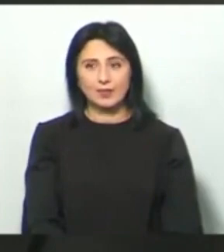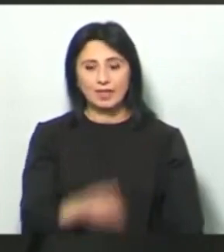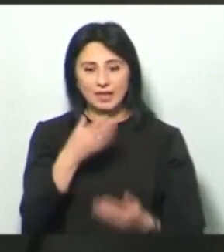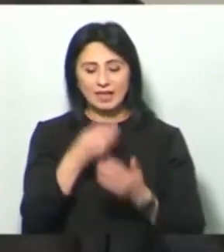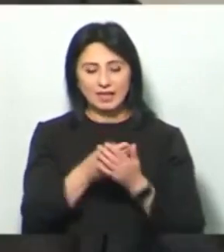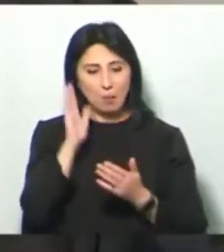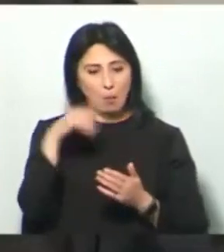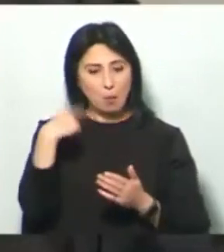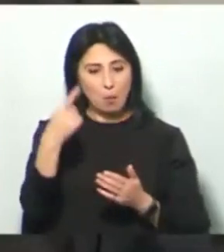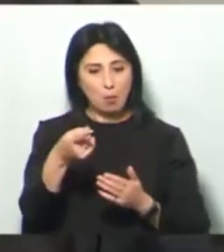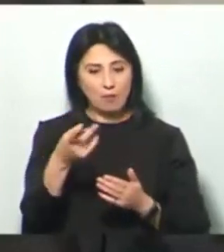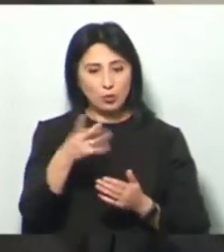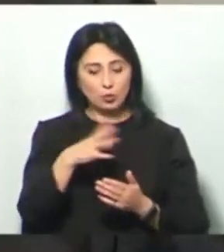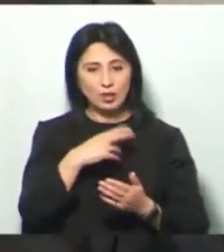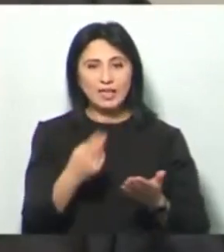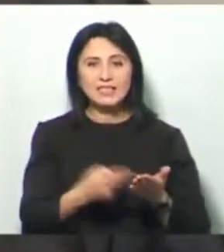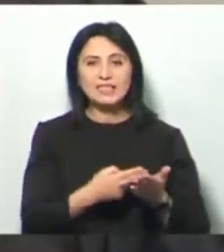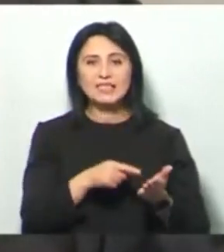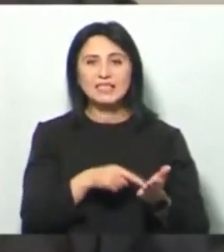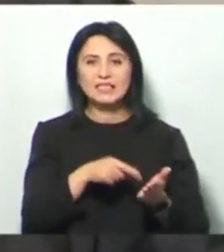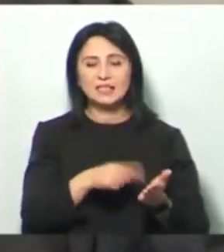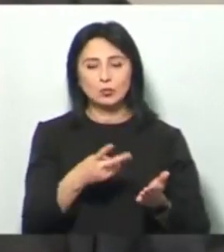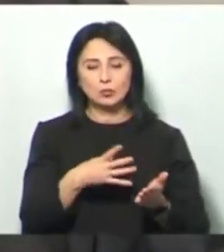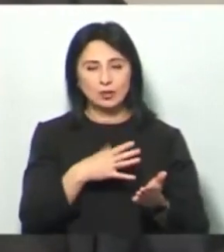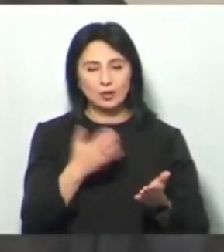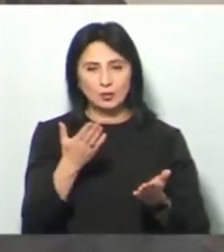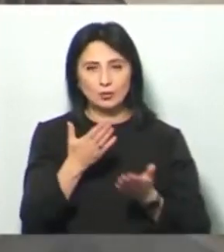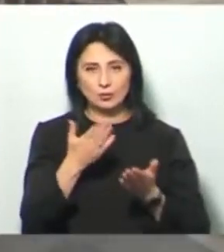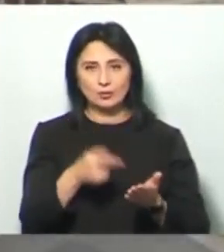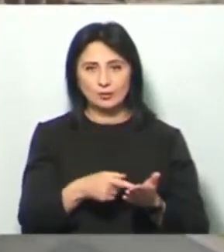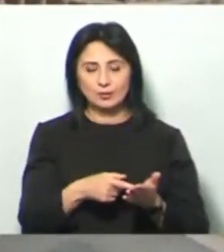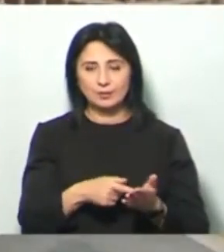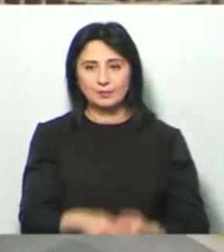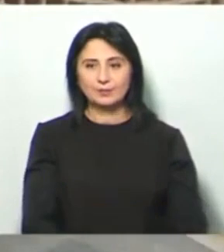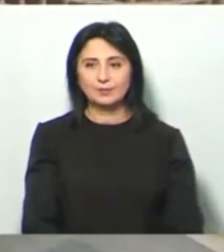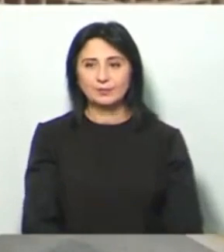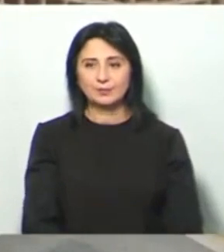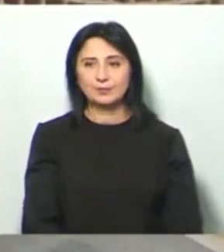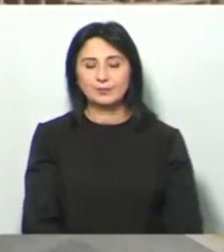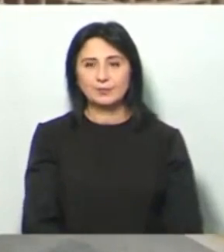თავისი მომავალი რომ ჰქონდეს, სიგნიერი უნდა იყოს.